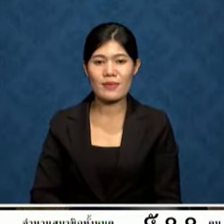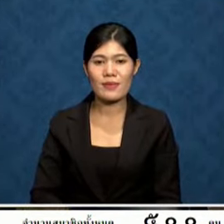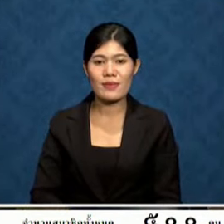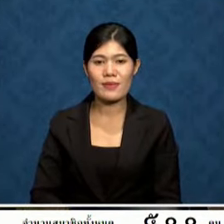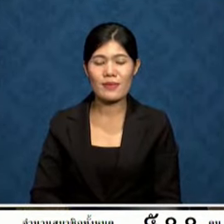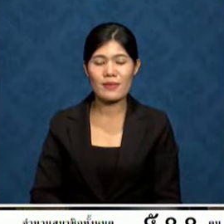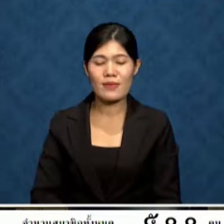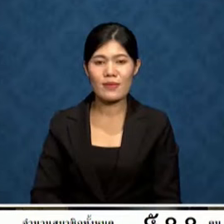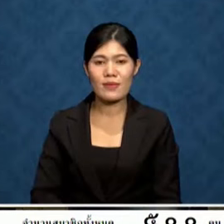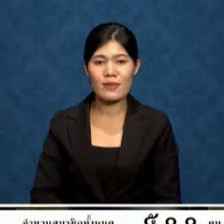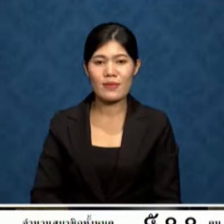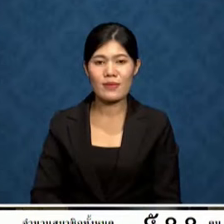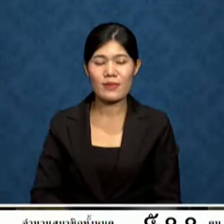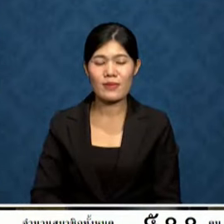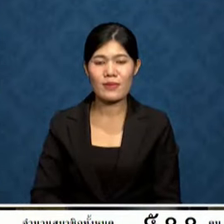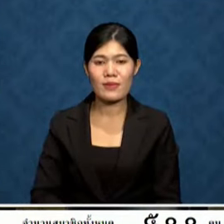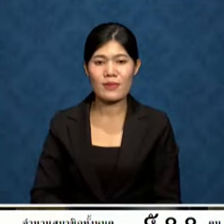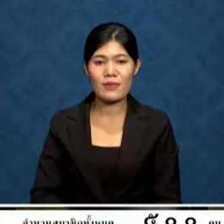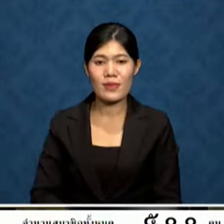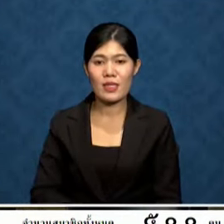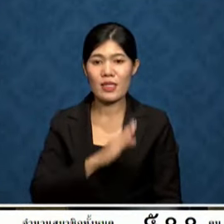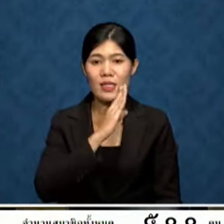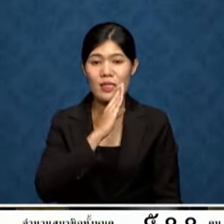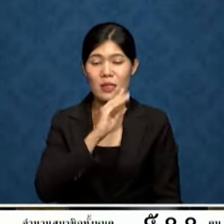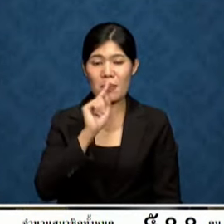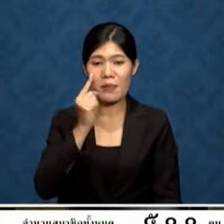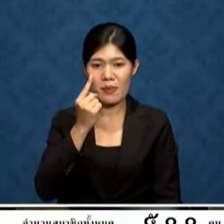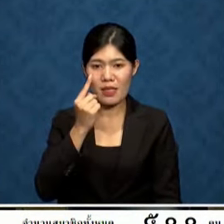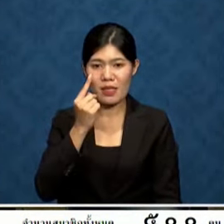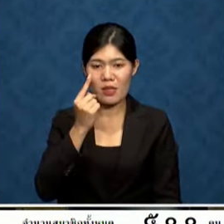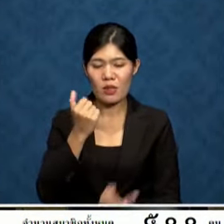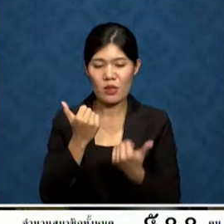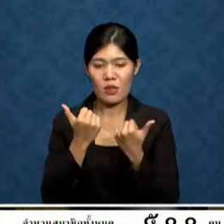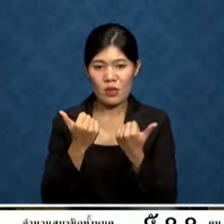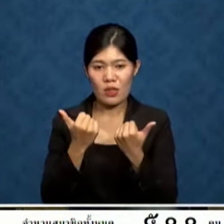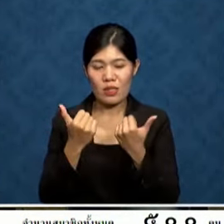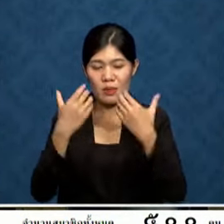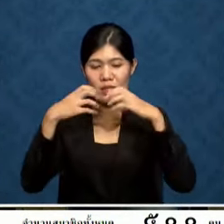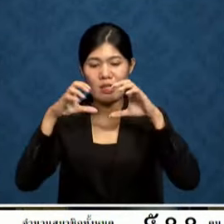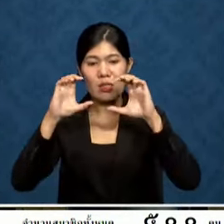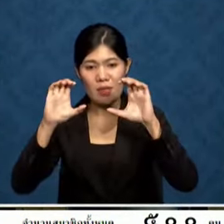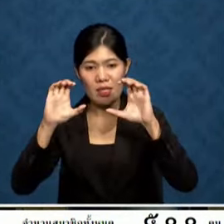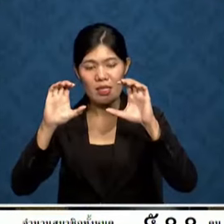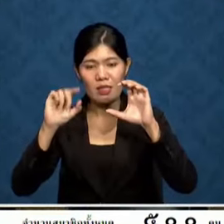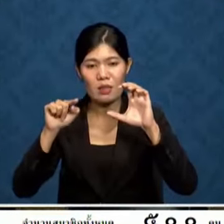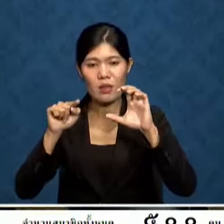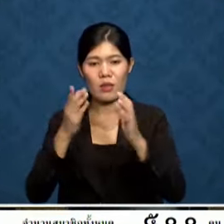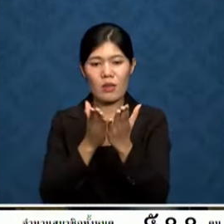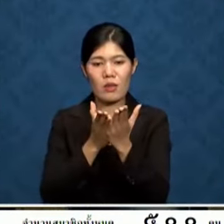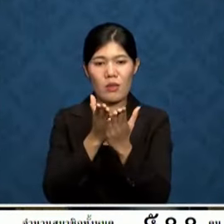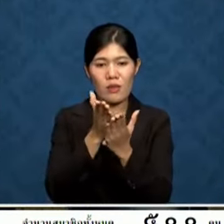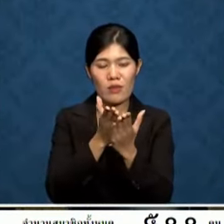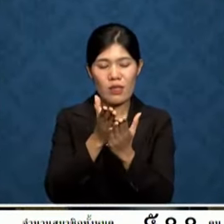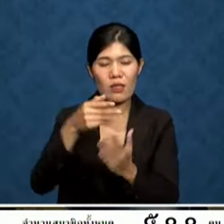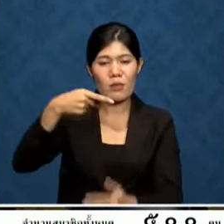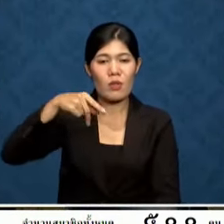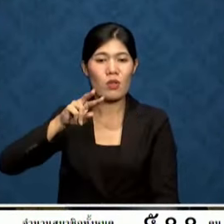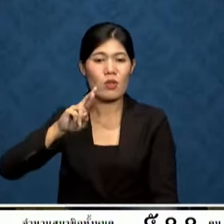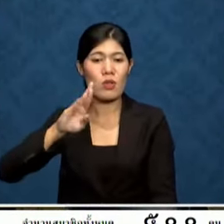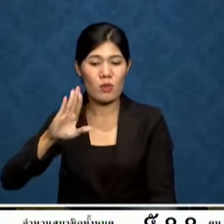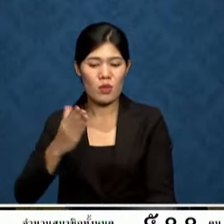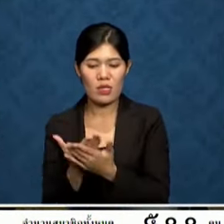วาระของงบประมาณของรัฐบาลที่สะท้อนให้เห็นอย่างชัดเจนผ่านร่างพระราชบัญญัติงบประมาณรายจ่าย